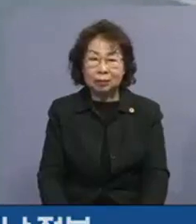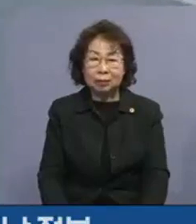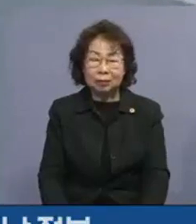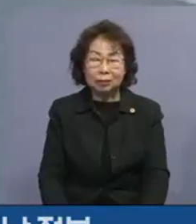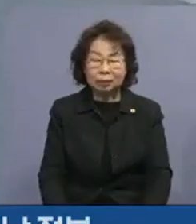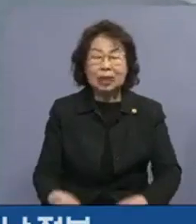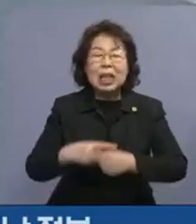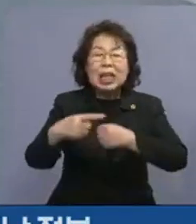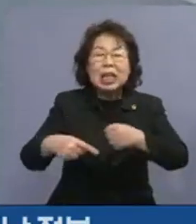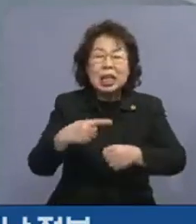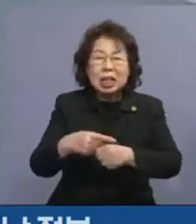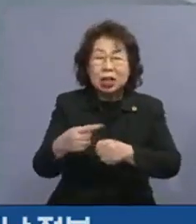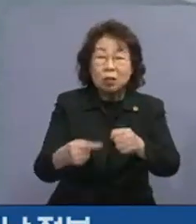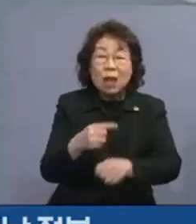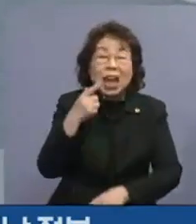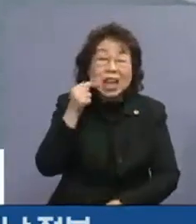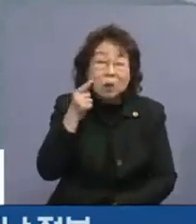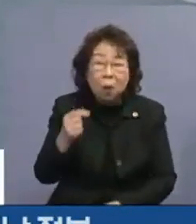위험성을